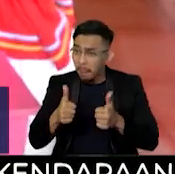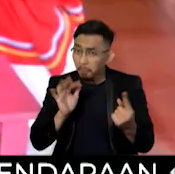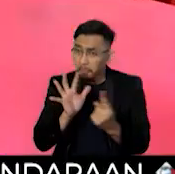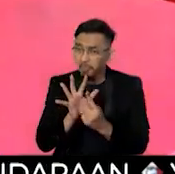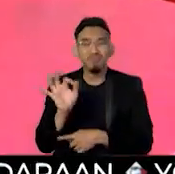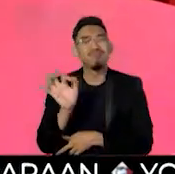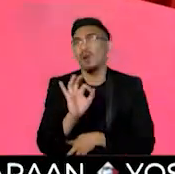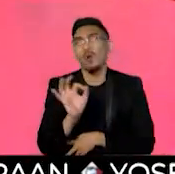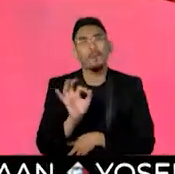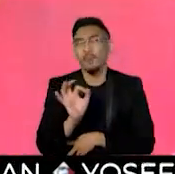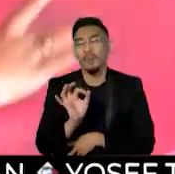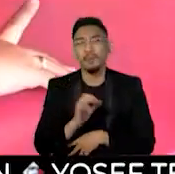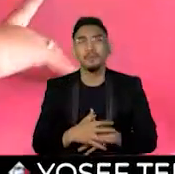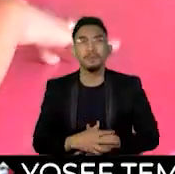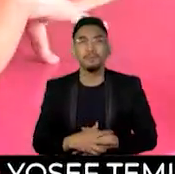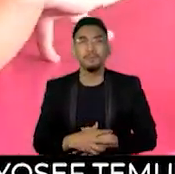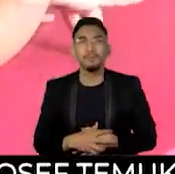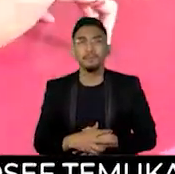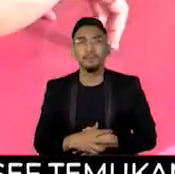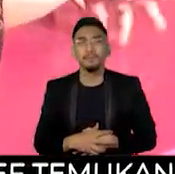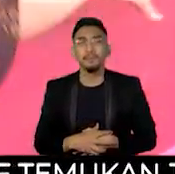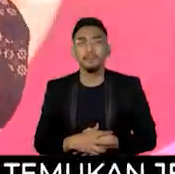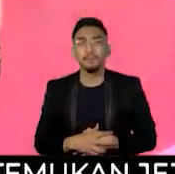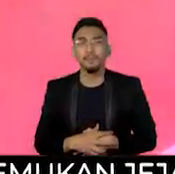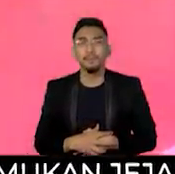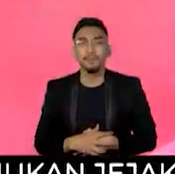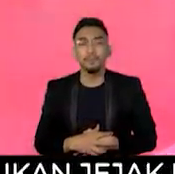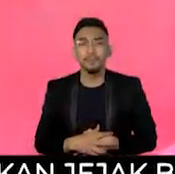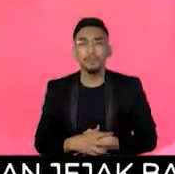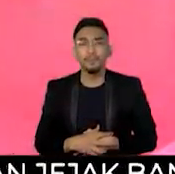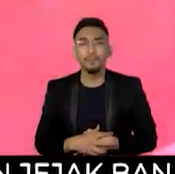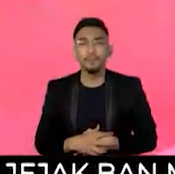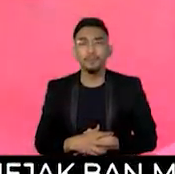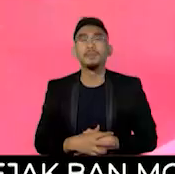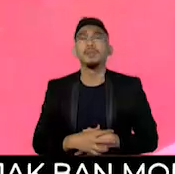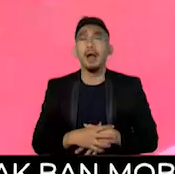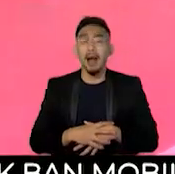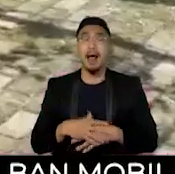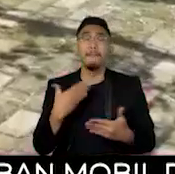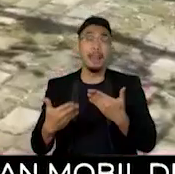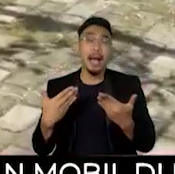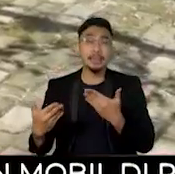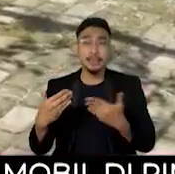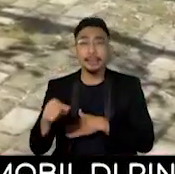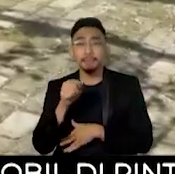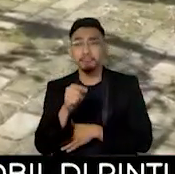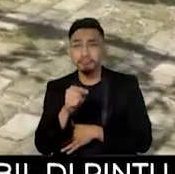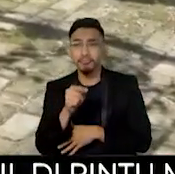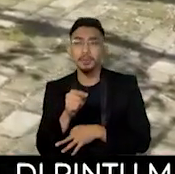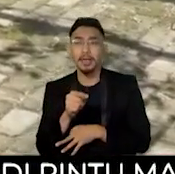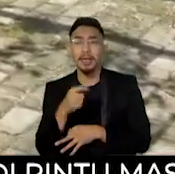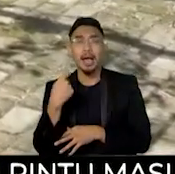pembukaan sekolah secara nasional. Oke, kemudian dari dashboard ini kita juga melihat bahwa